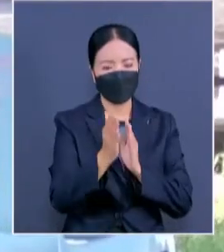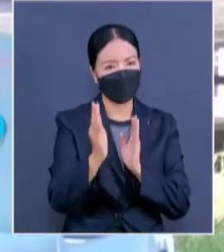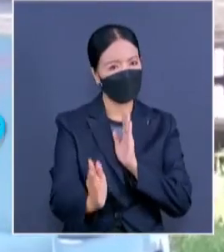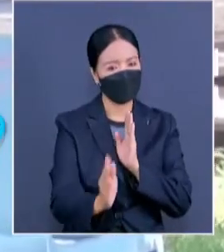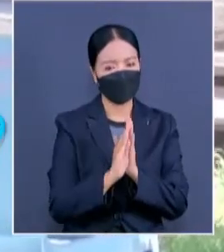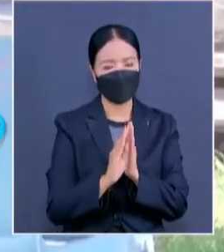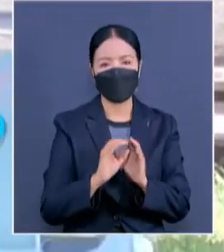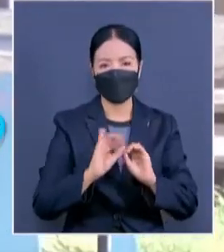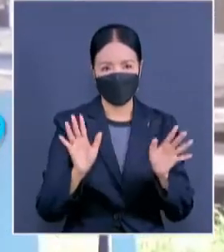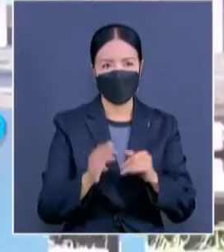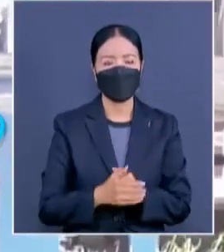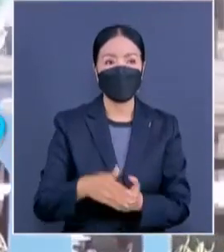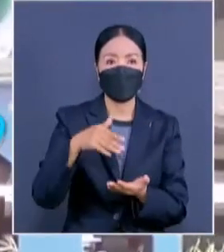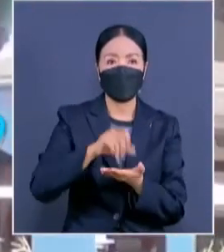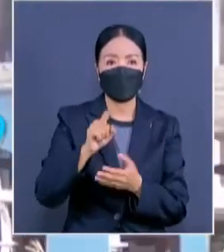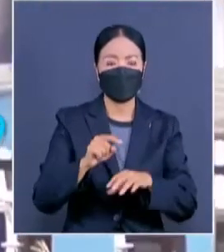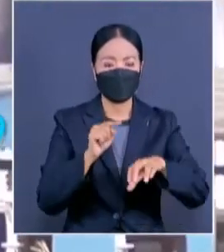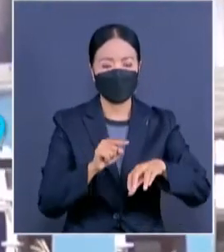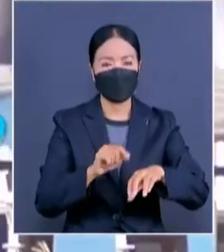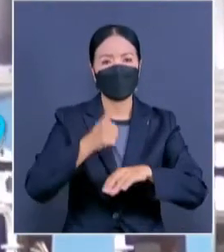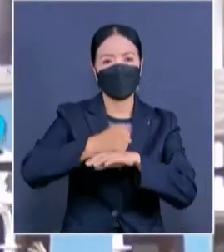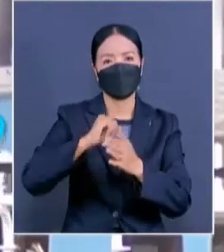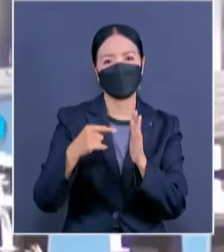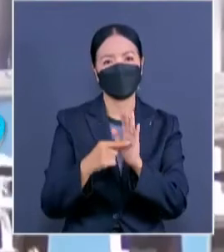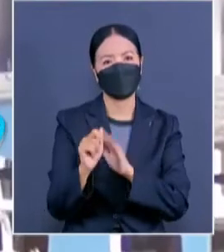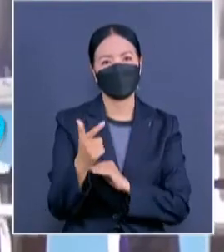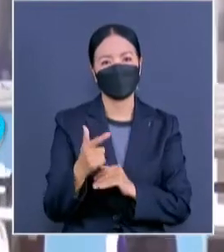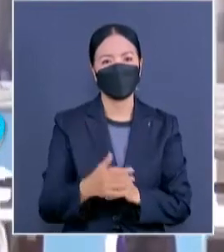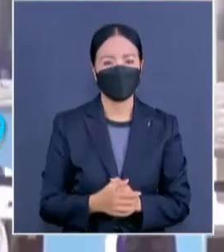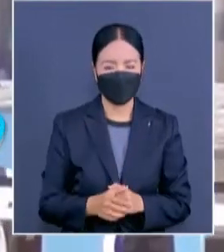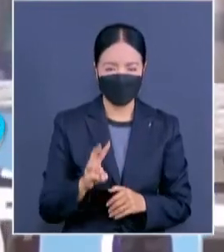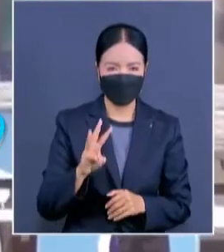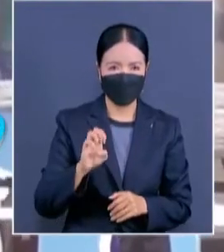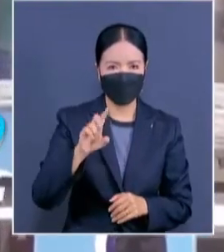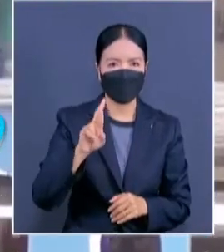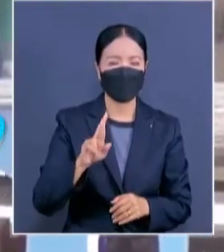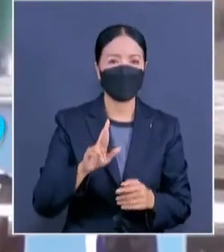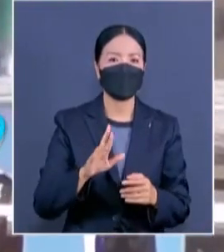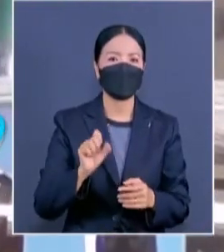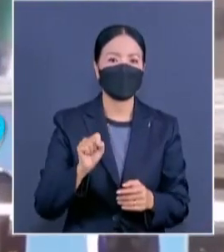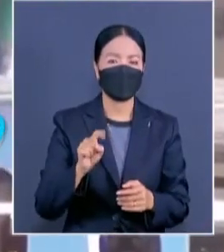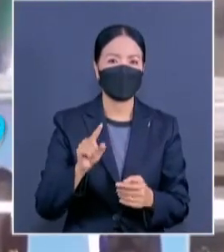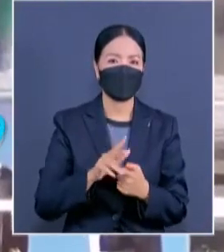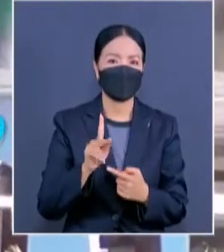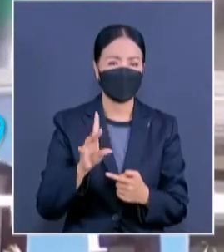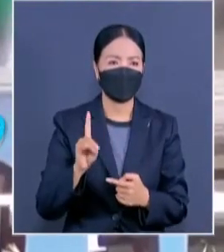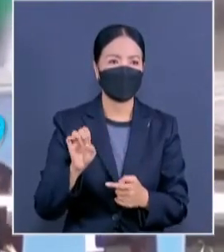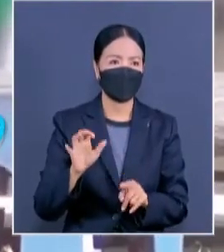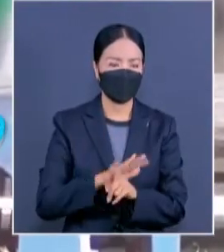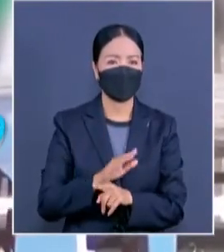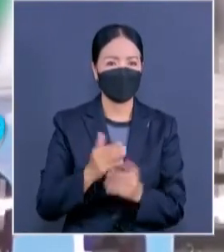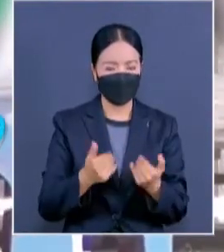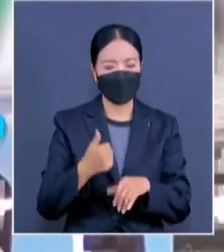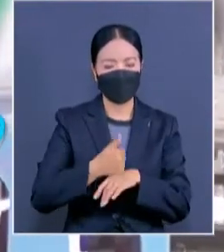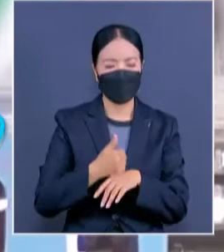อนครับศูนย์นี้ก็อยู่ภายใต้ผู้ว่าราชการจังหวัดอ่างทองนะครับท่านผู้ว่าวีรศักดิ์วิจิตแสงสีเองก็บอกว่าตอนนี้รับทราบเรื่องราย